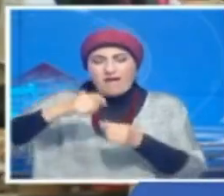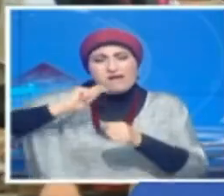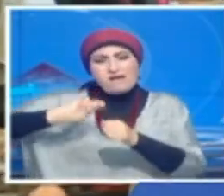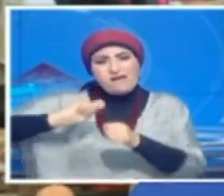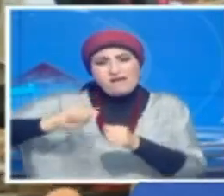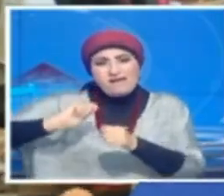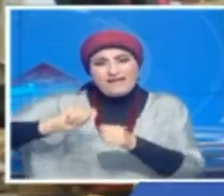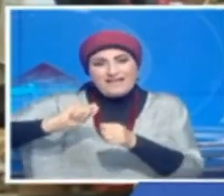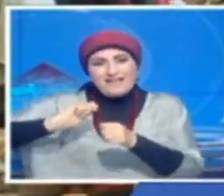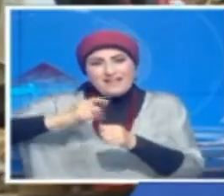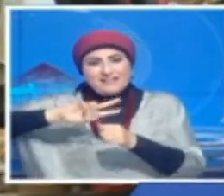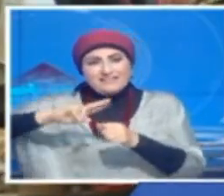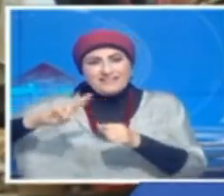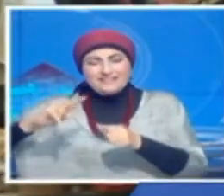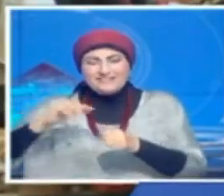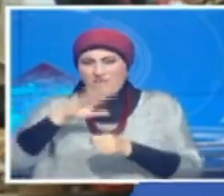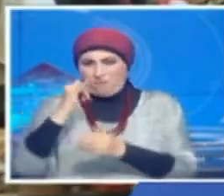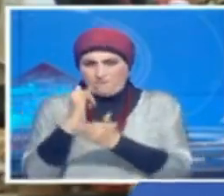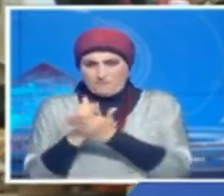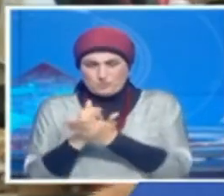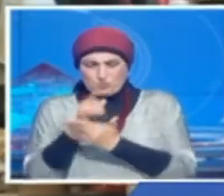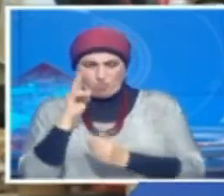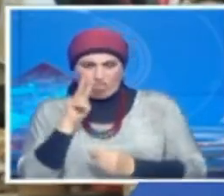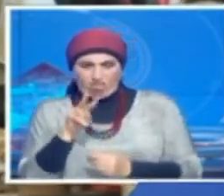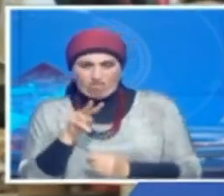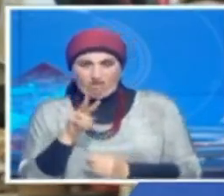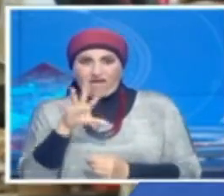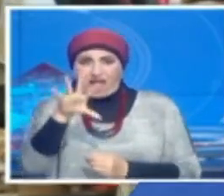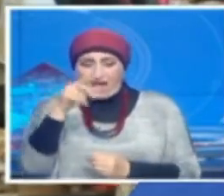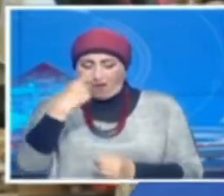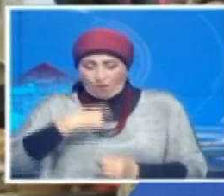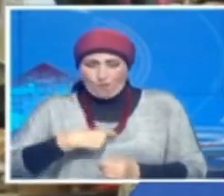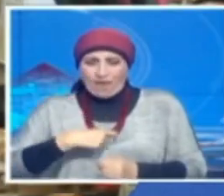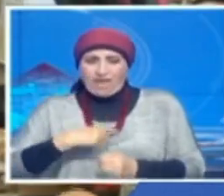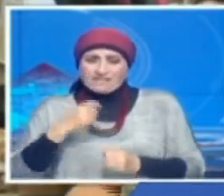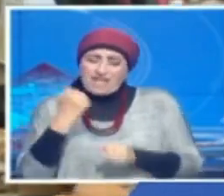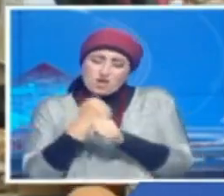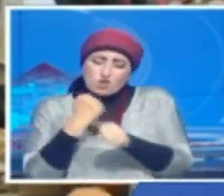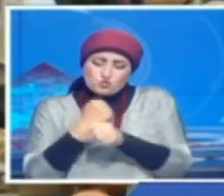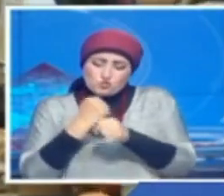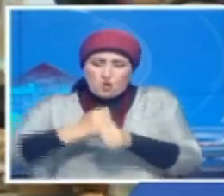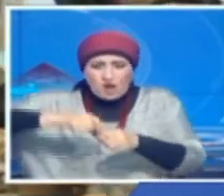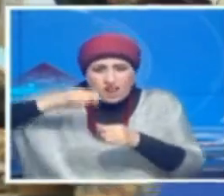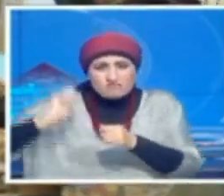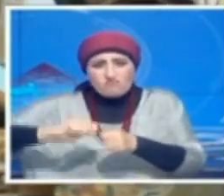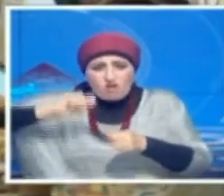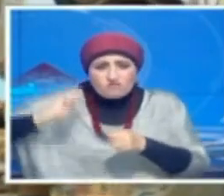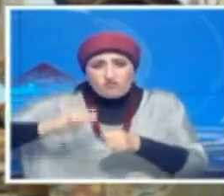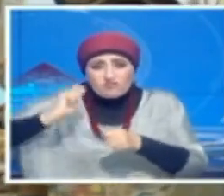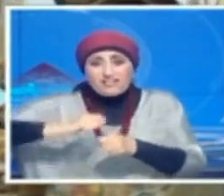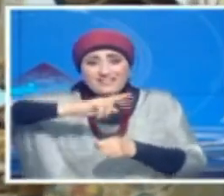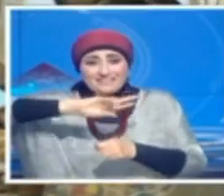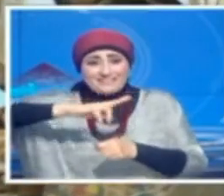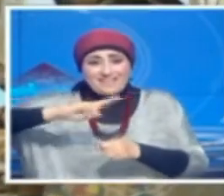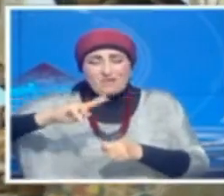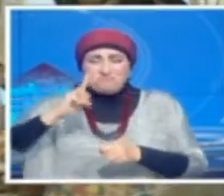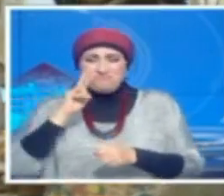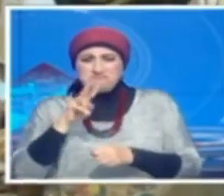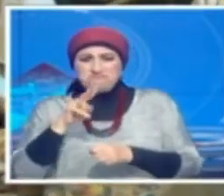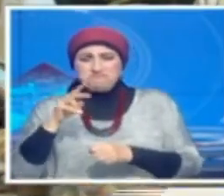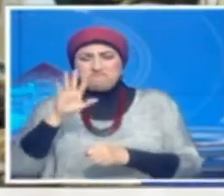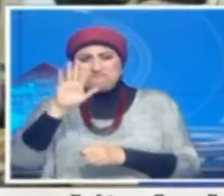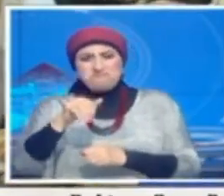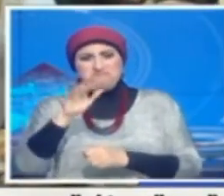يعني المسؤولين برضو ياخدوا بالهم من الحرفيين اللي زينا وياخدوا بالهم من الحرف ديت، ويصعب عليهم برضو